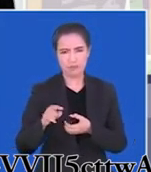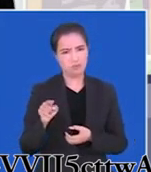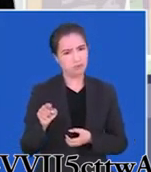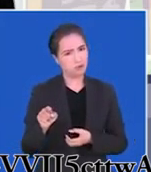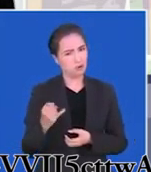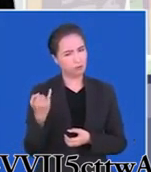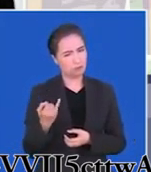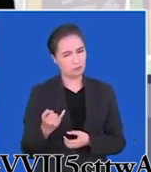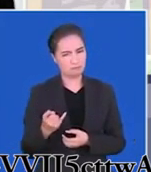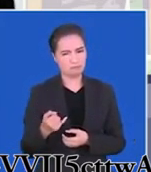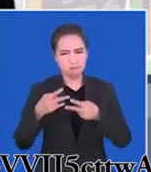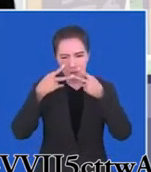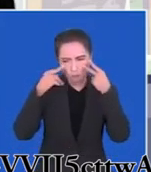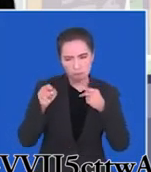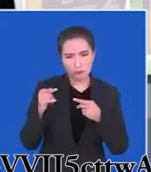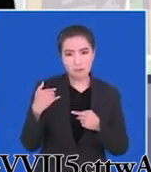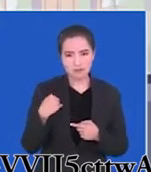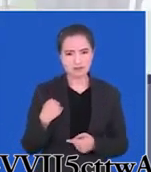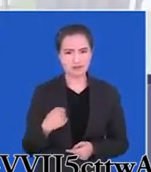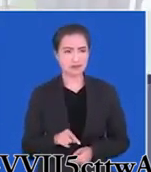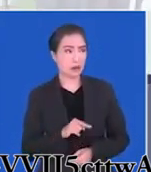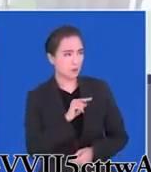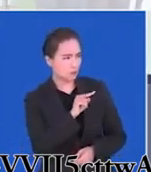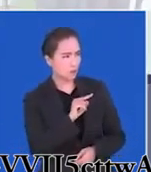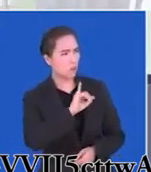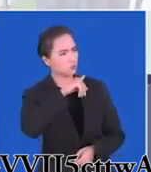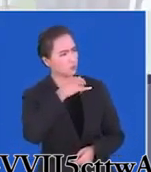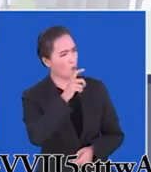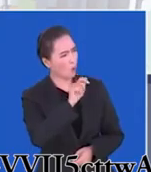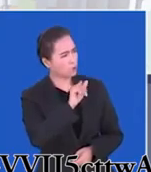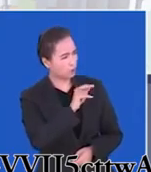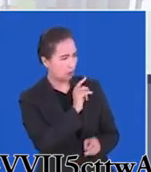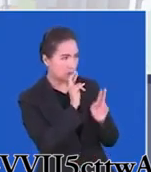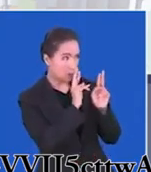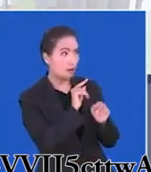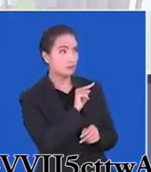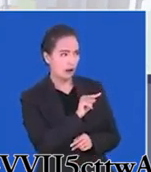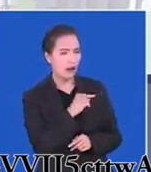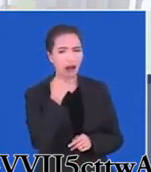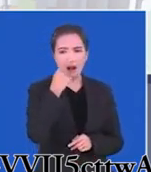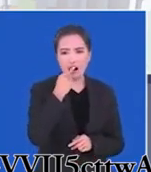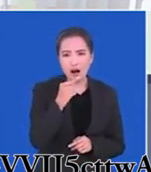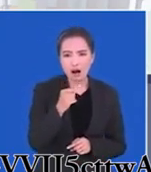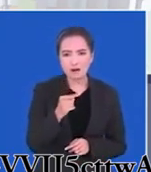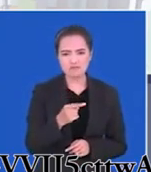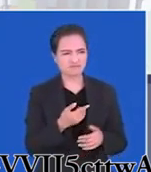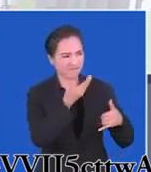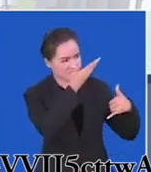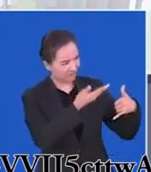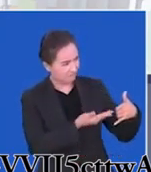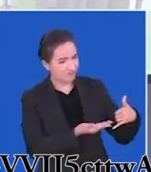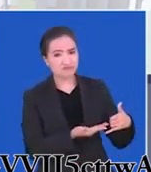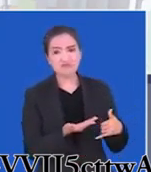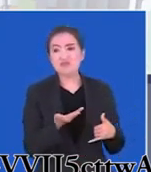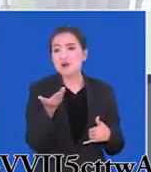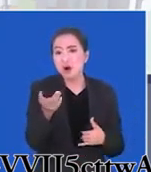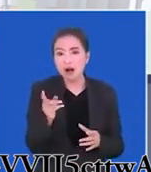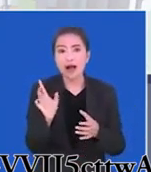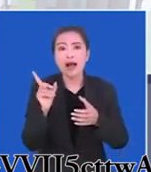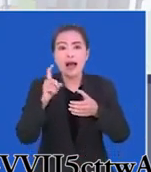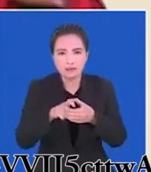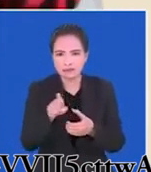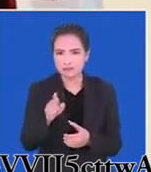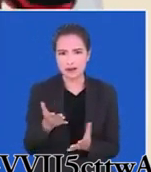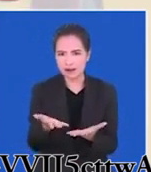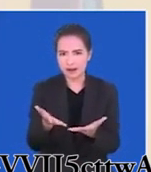มากับคนที่ดูหน้าตาดีๆนี่แหละครับอย่างพี่จอยเนี่ยผมว่าต้องระวังมากนะฮะใครที่มีโปรไฟล์แบบนี้เนี่ยแล้วไปขอแอดคุณผู้ชมเนี่ยอย่าแ